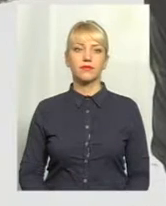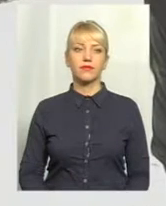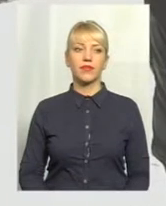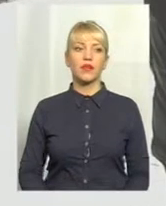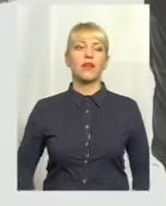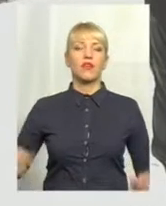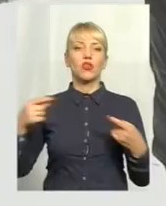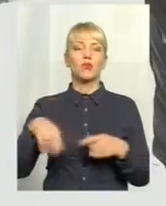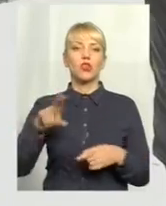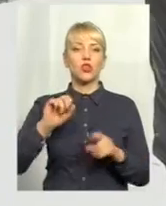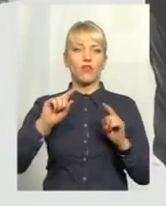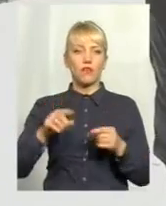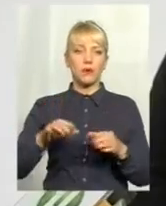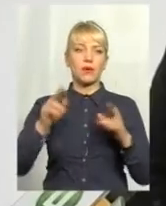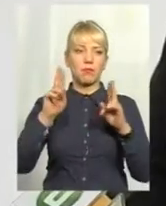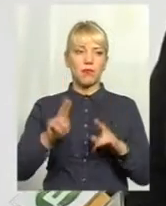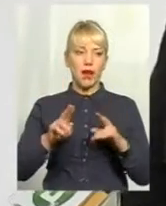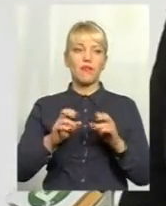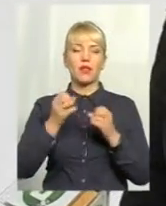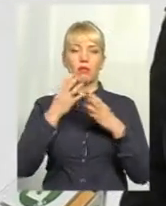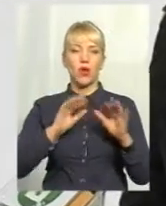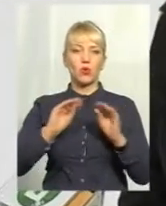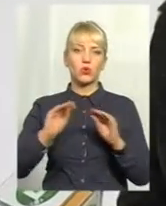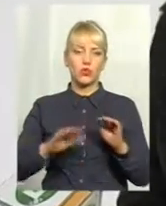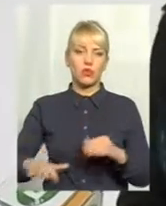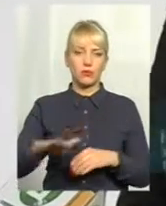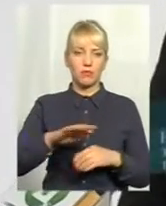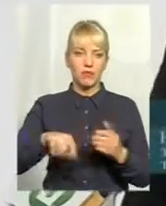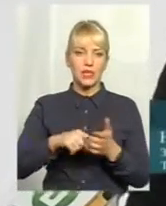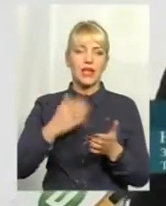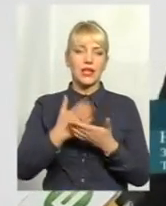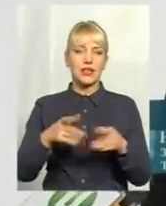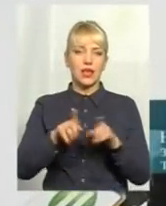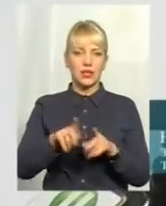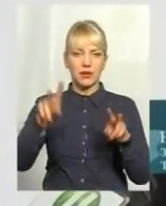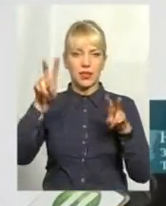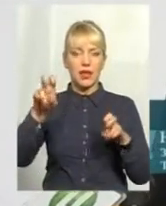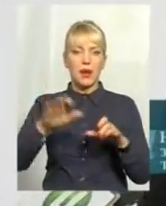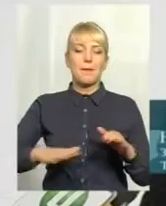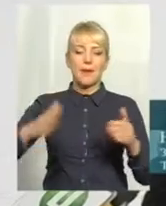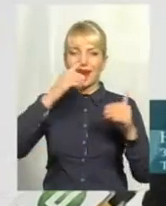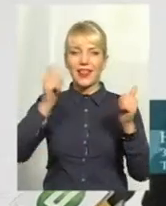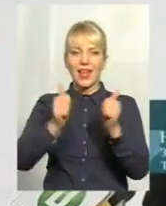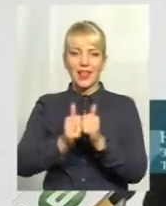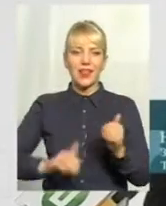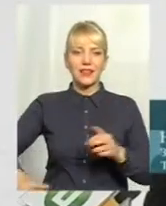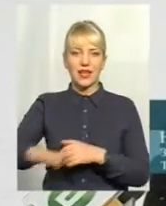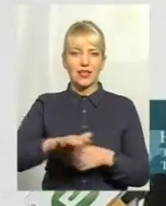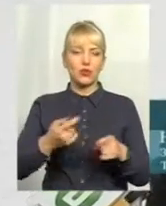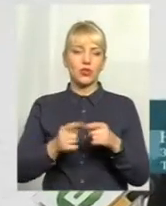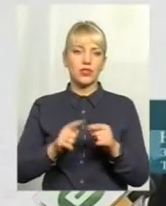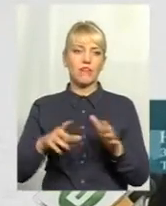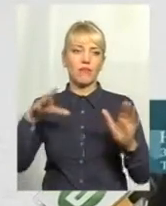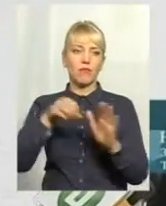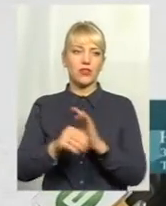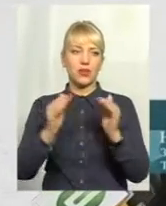Відповідно до вимог правил благоустрою території міста Хмельницького є таке поняття, як прилегла територія. В прилеглу територію входить в межах